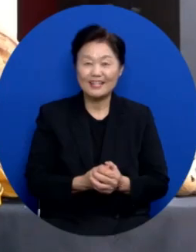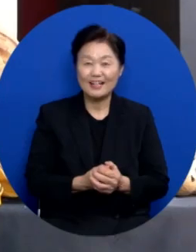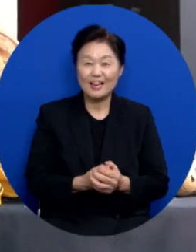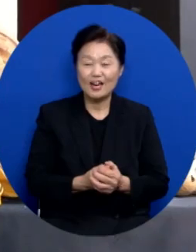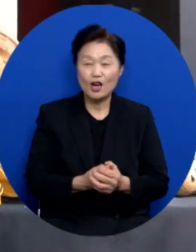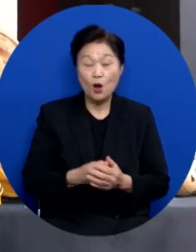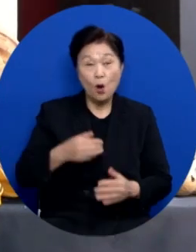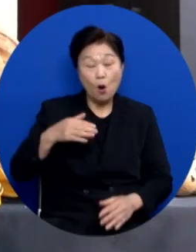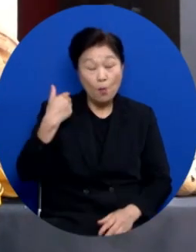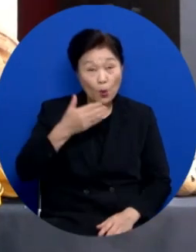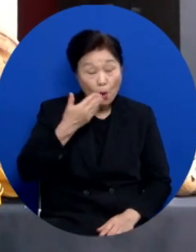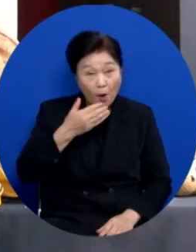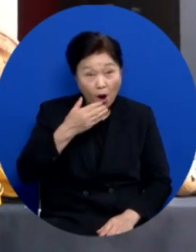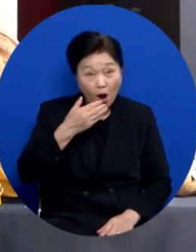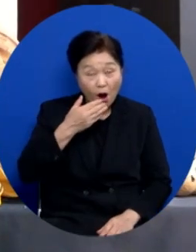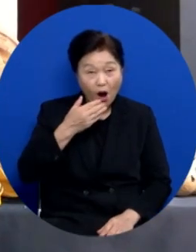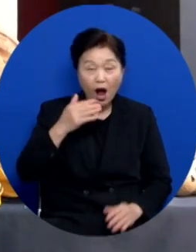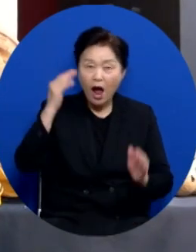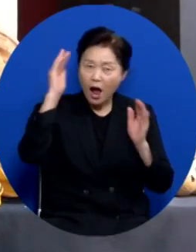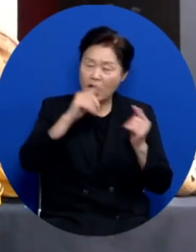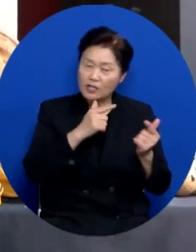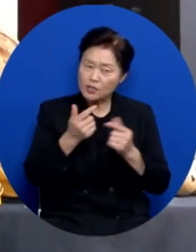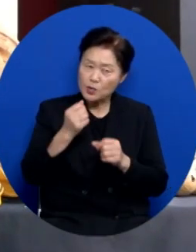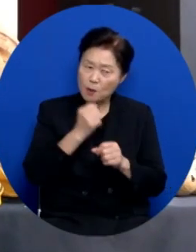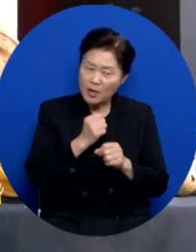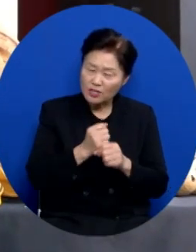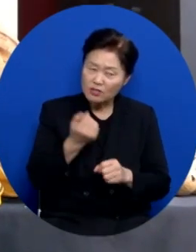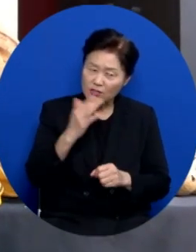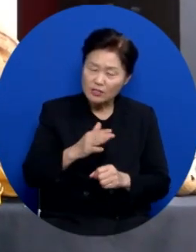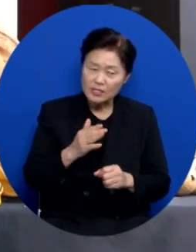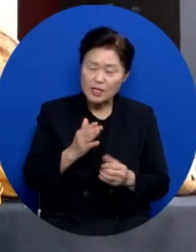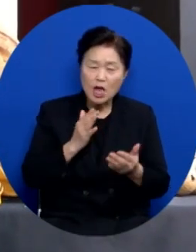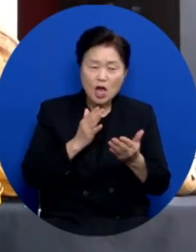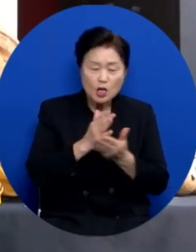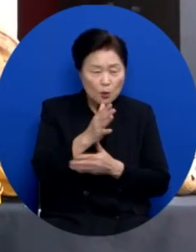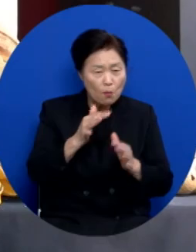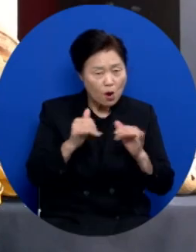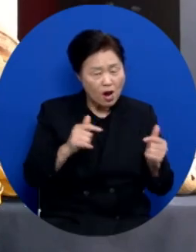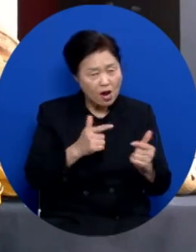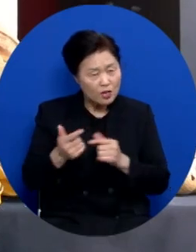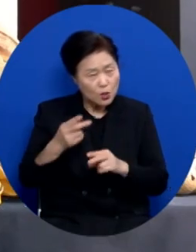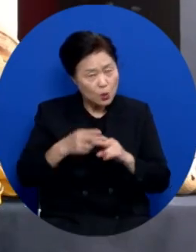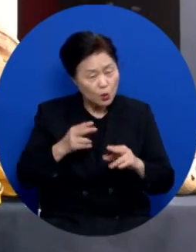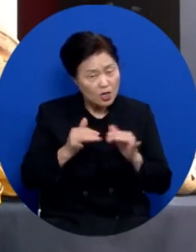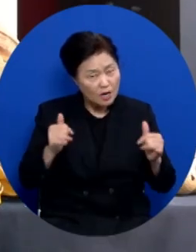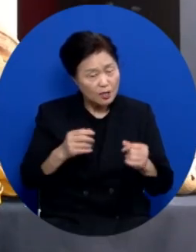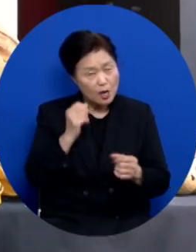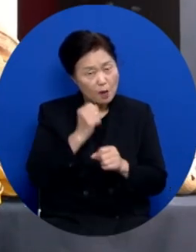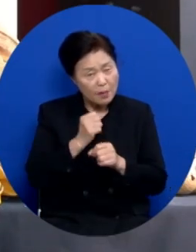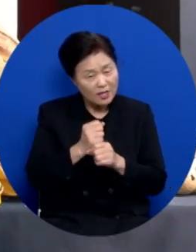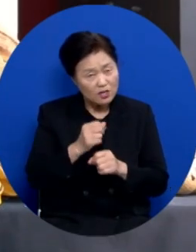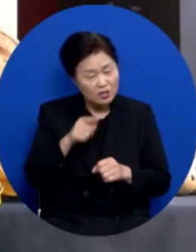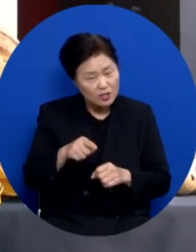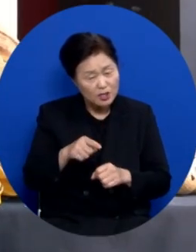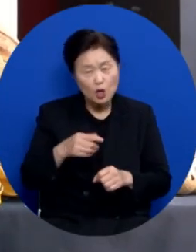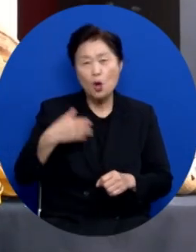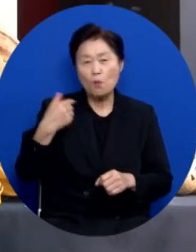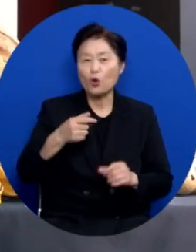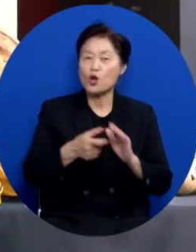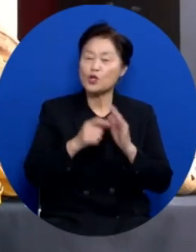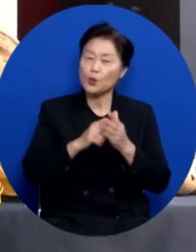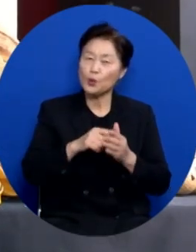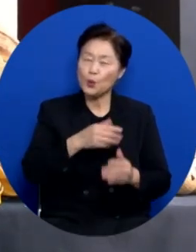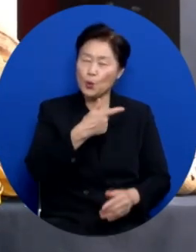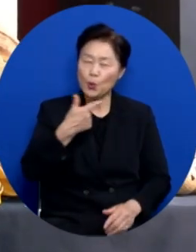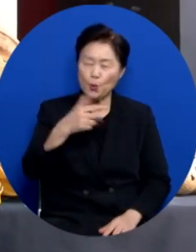모르고 먹으면 학생들의 작품인지 요리사의 작품인지 알 수 없을 정도로 수준 높은 음식들. 이 음식들이